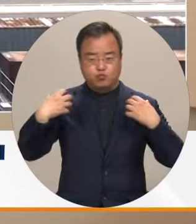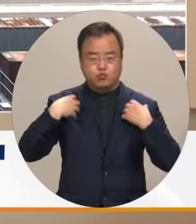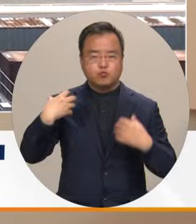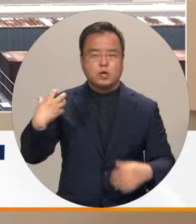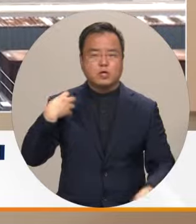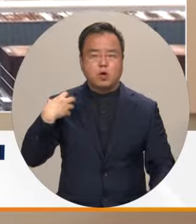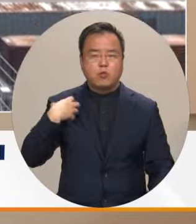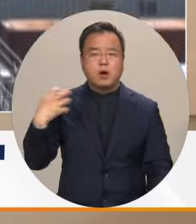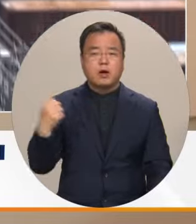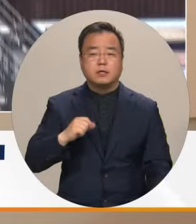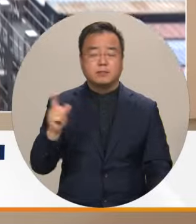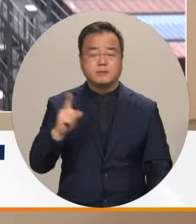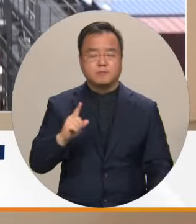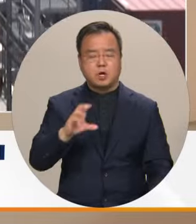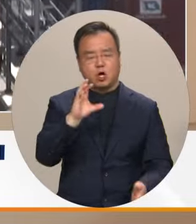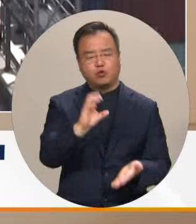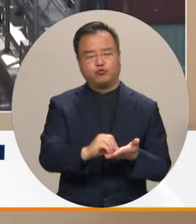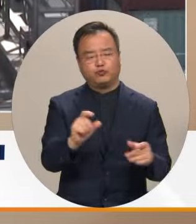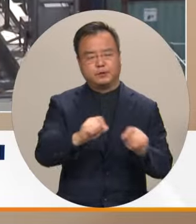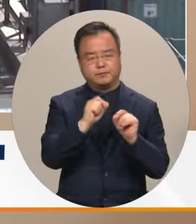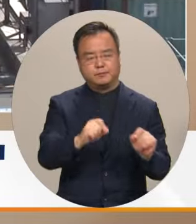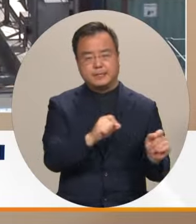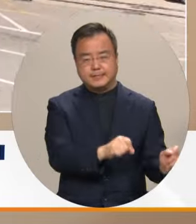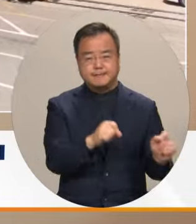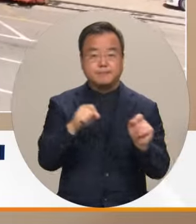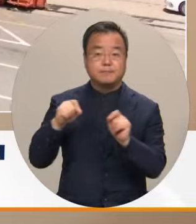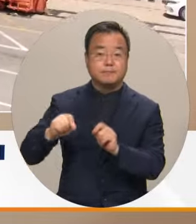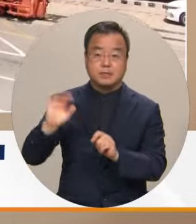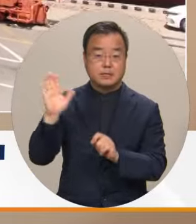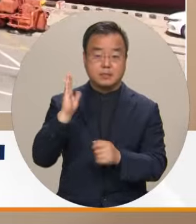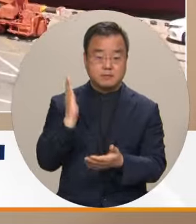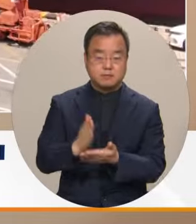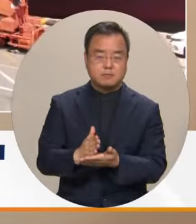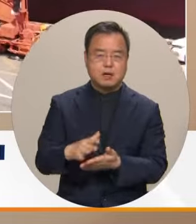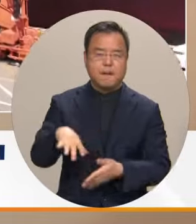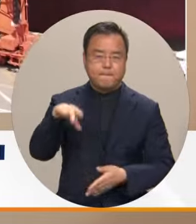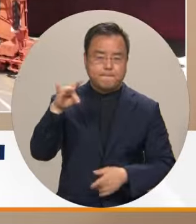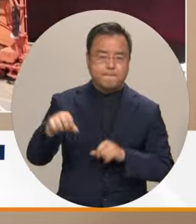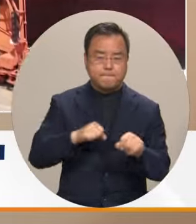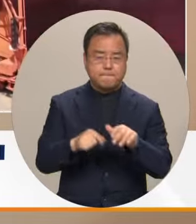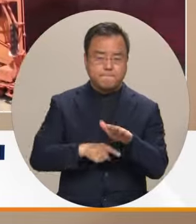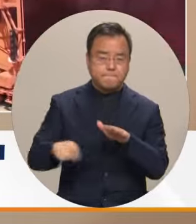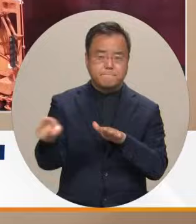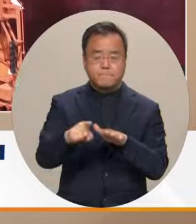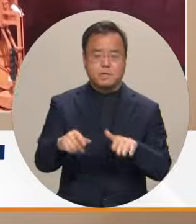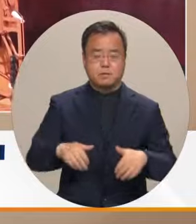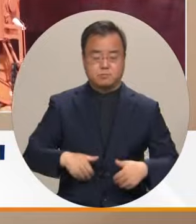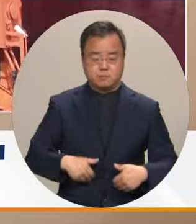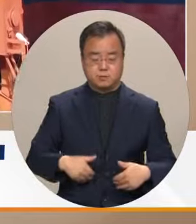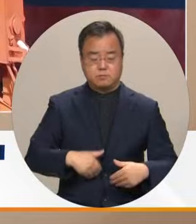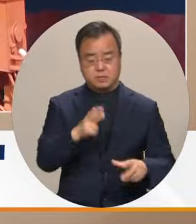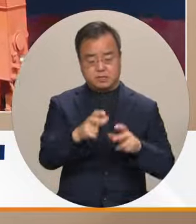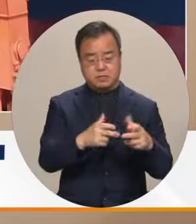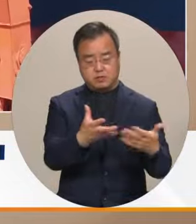의역할은 숙제를미루는데도움을주는것이아니라,우리가숙제를 조기에끝낼수있도록돕는것이어야합니다.그런점에서